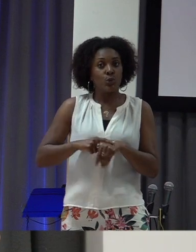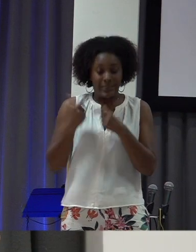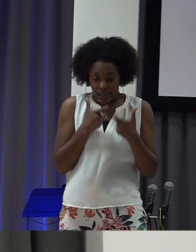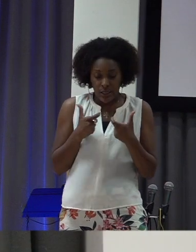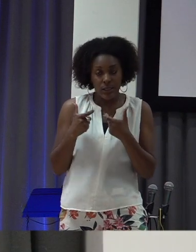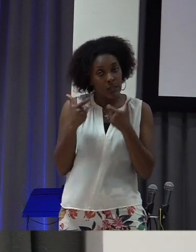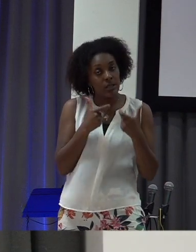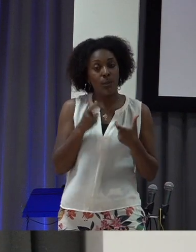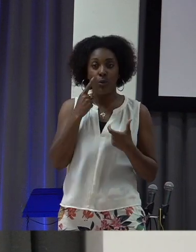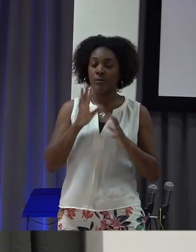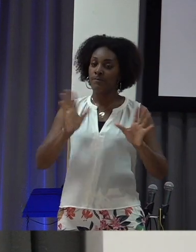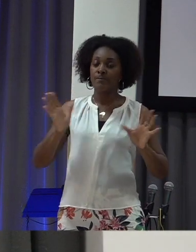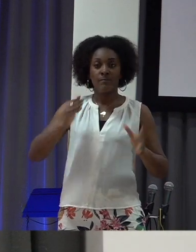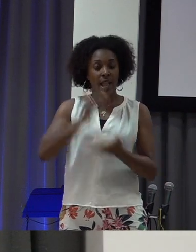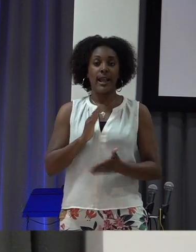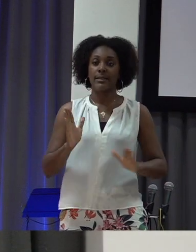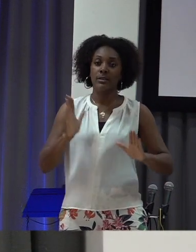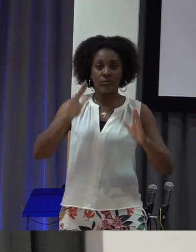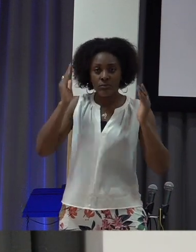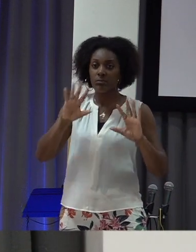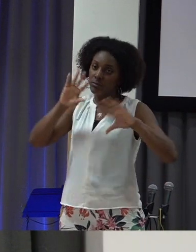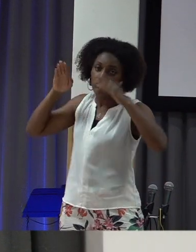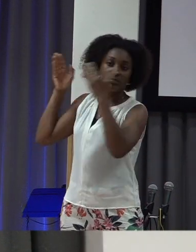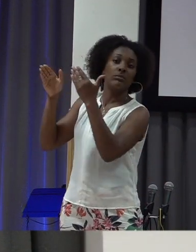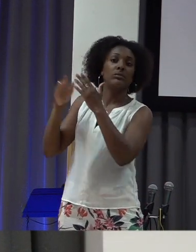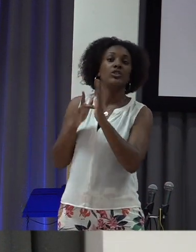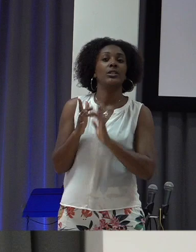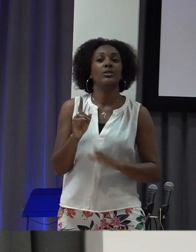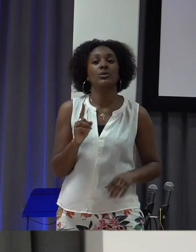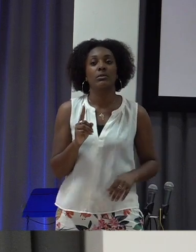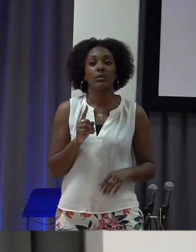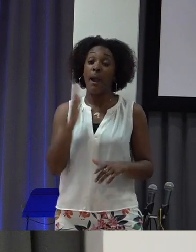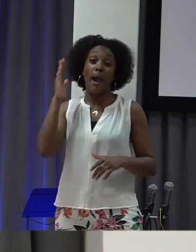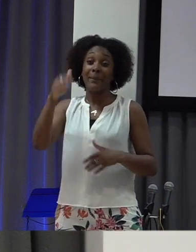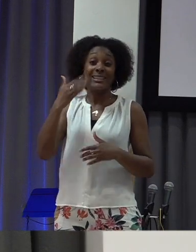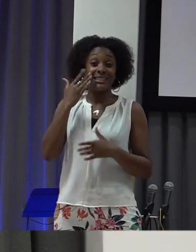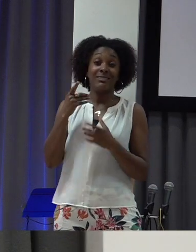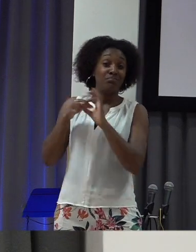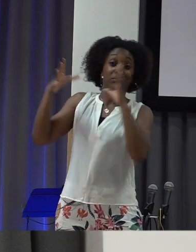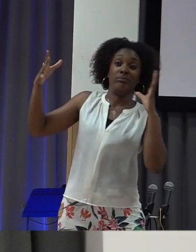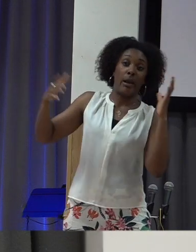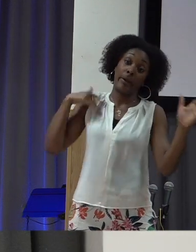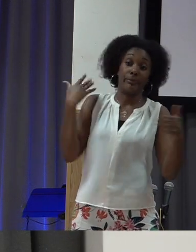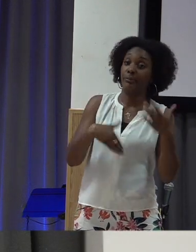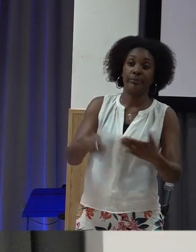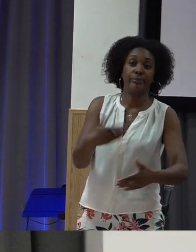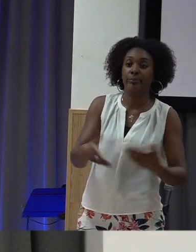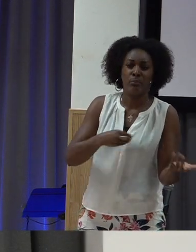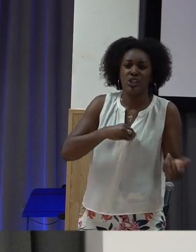a un moment où les choses commencent à glisser et progressivement, ça va de plus en plus vite. Alors, permettez-moi encore